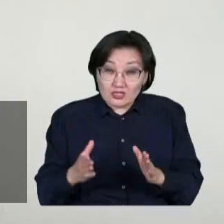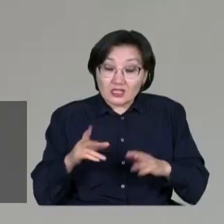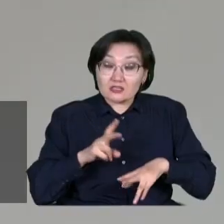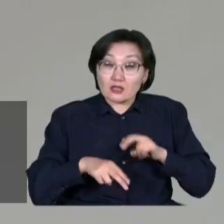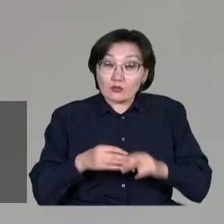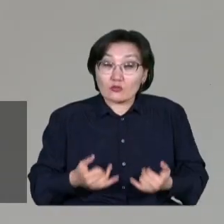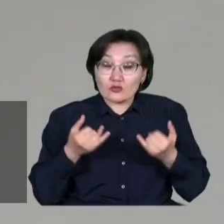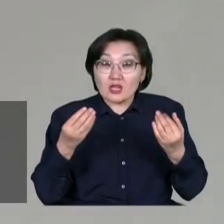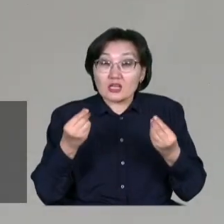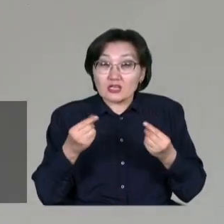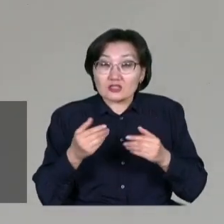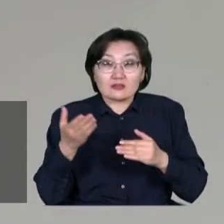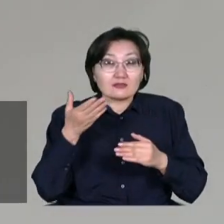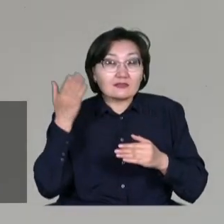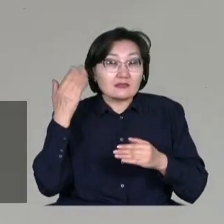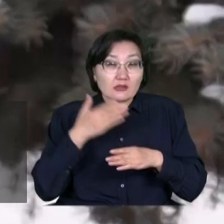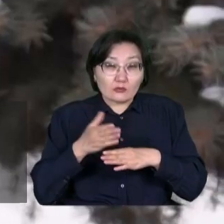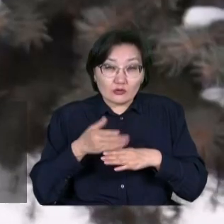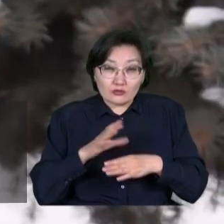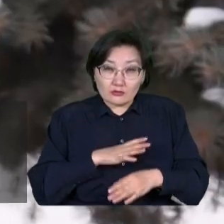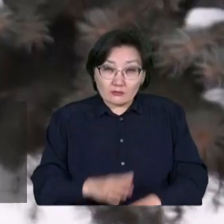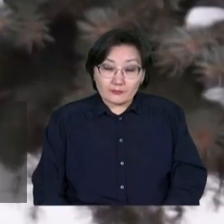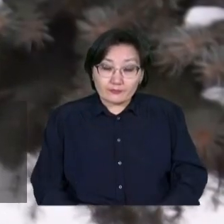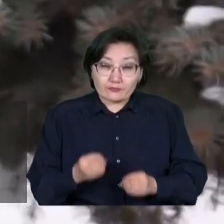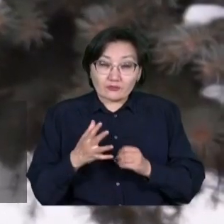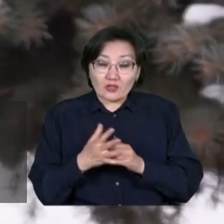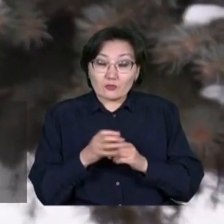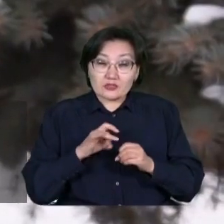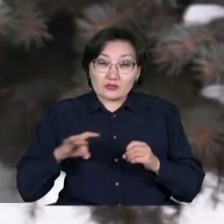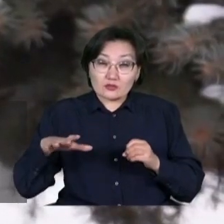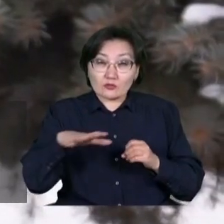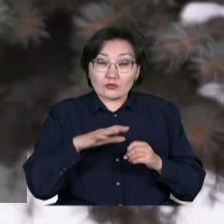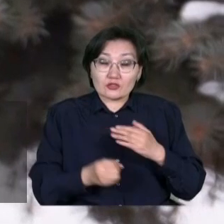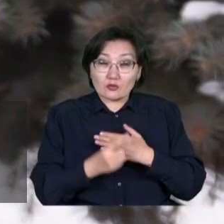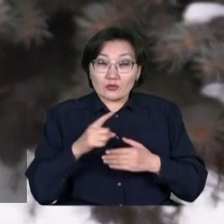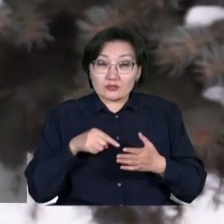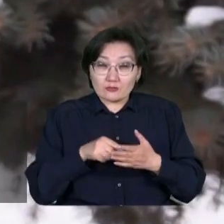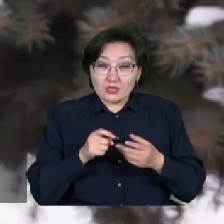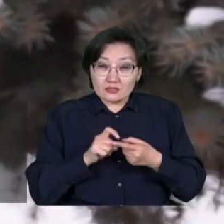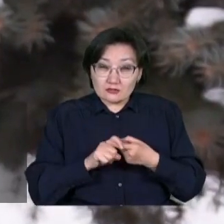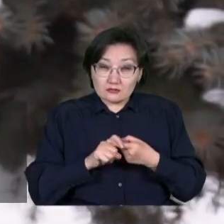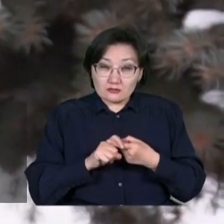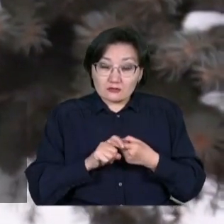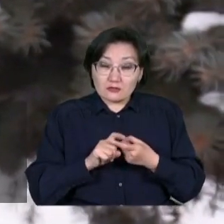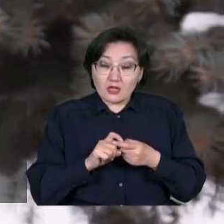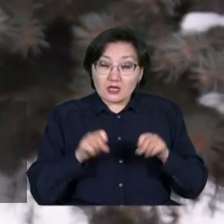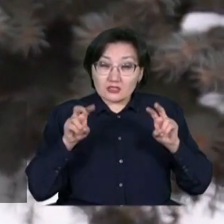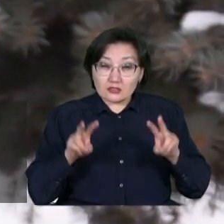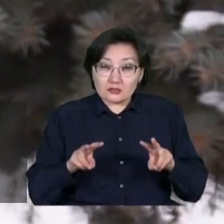үшін қаржы жуырда ғана бөлініпті. 15-ші шағын ауданда туындаған мәселелерге байланысты